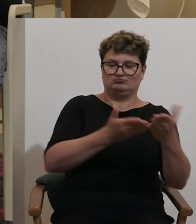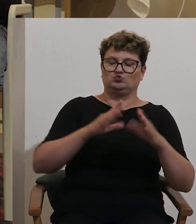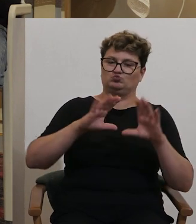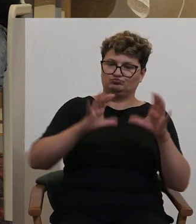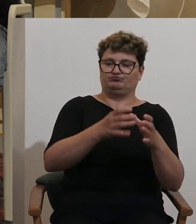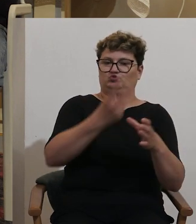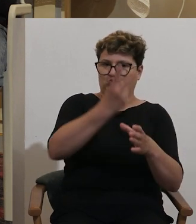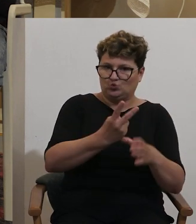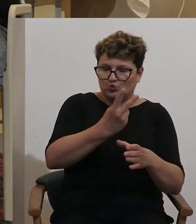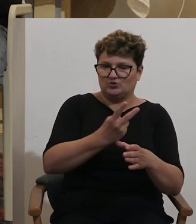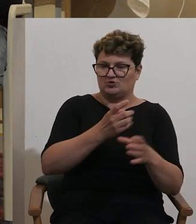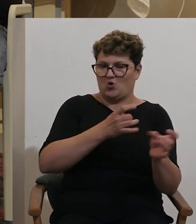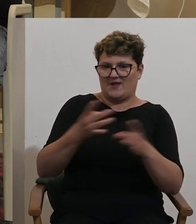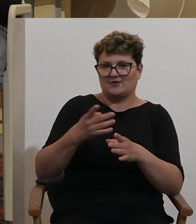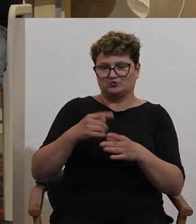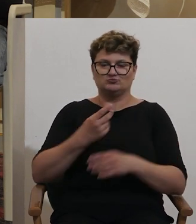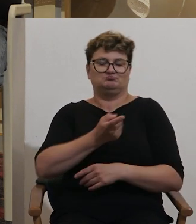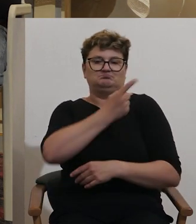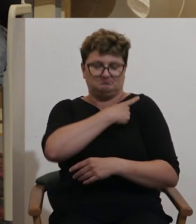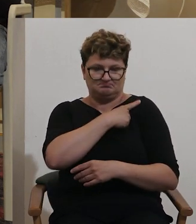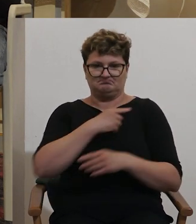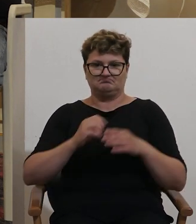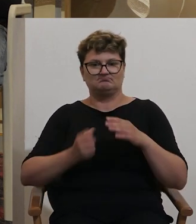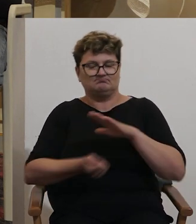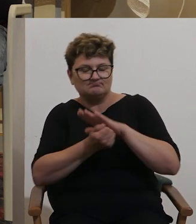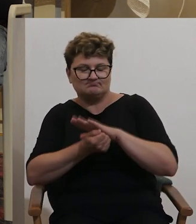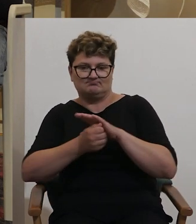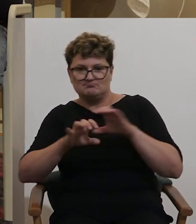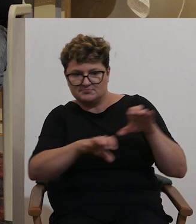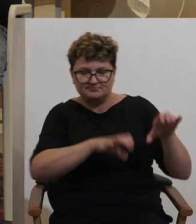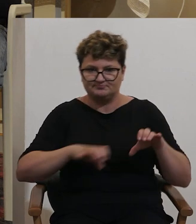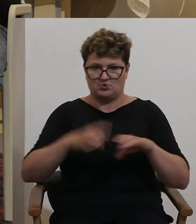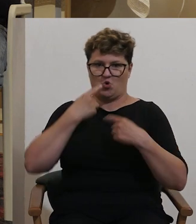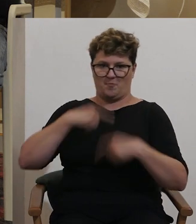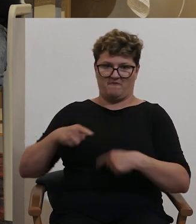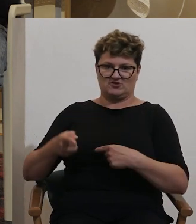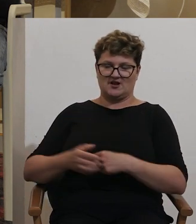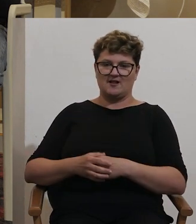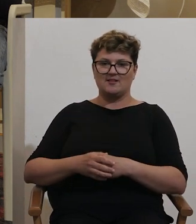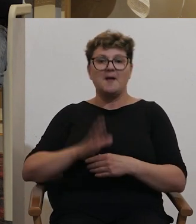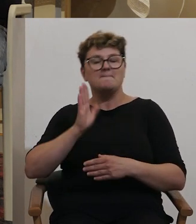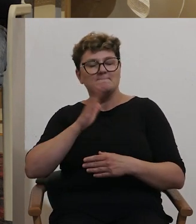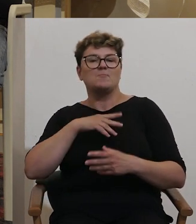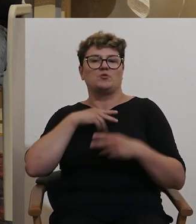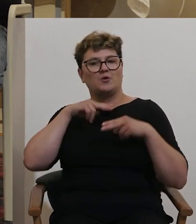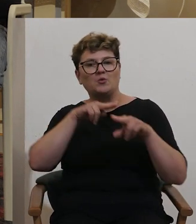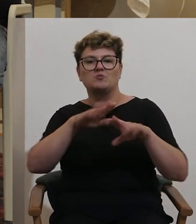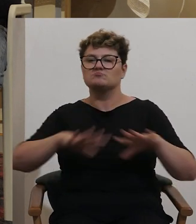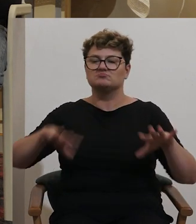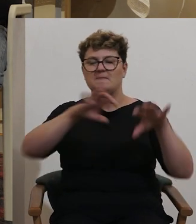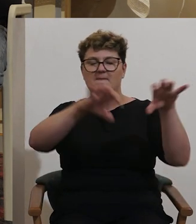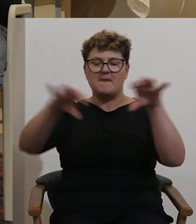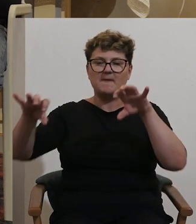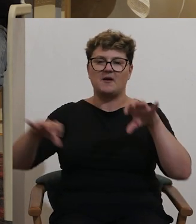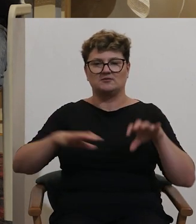korpusu, został saperem i między innymi później brał udział w rozminowywaniu pobojowiska pod